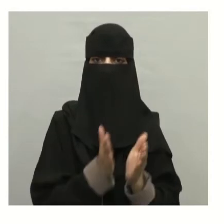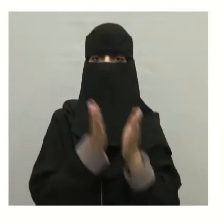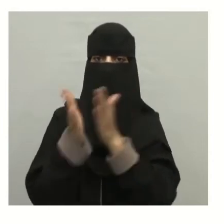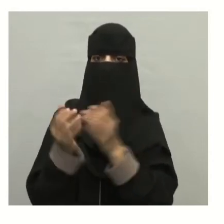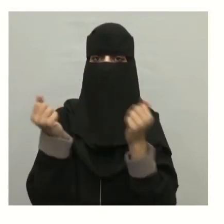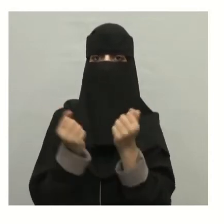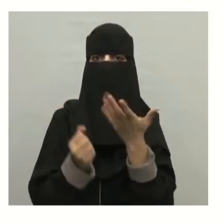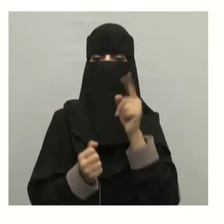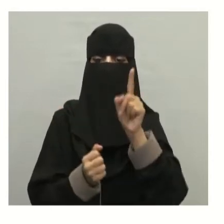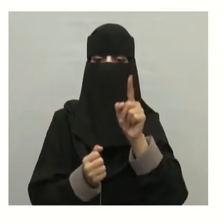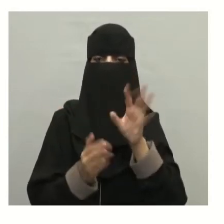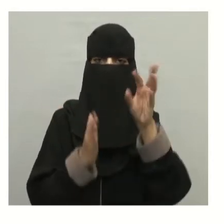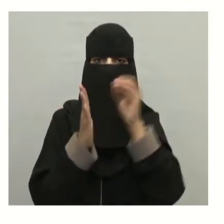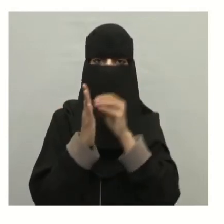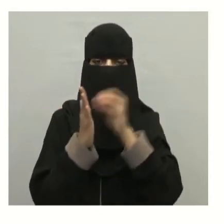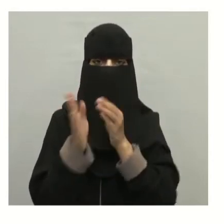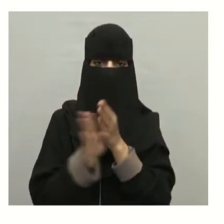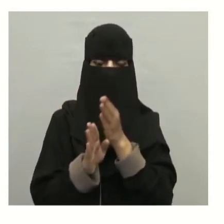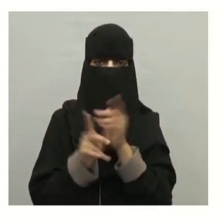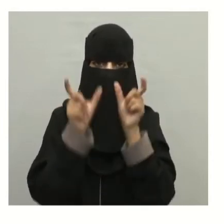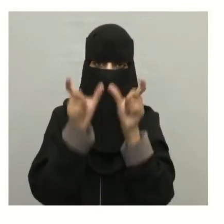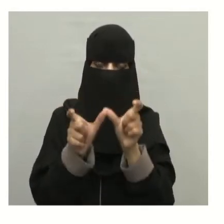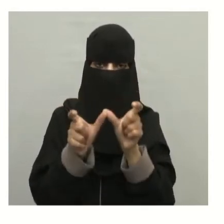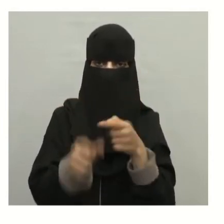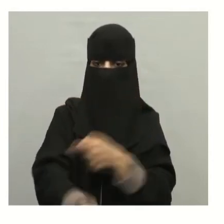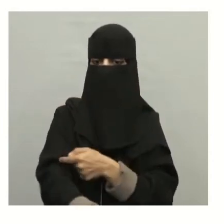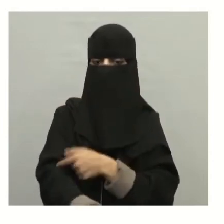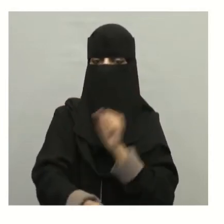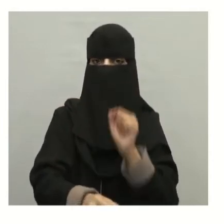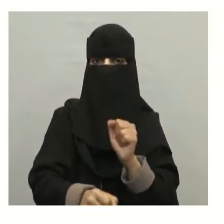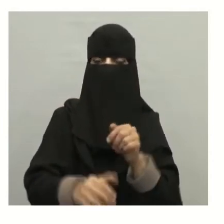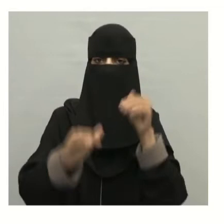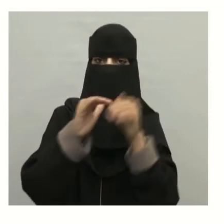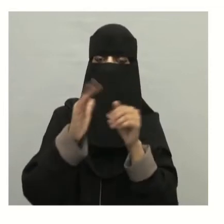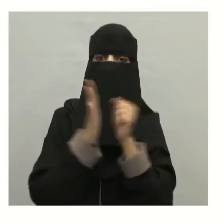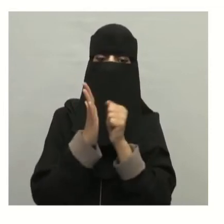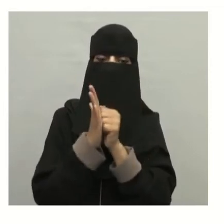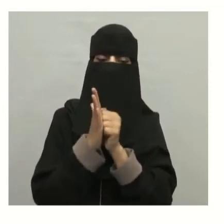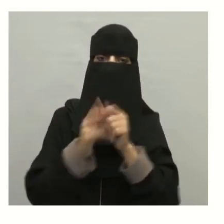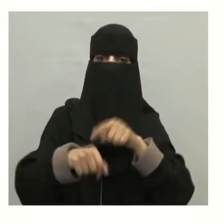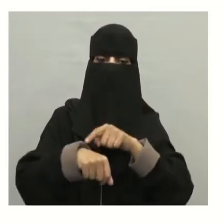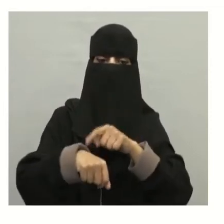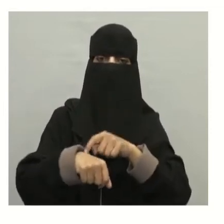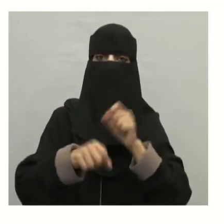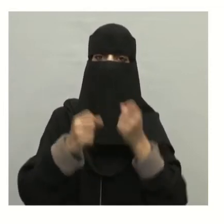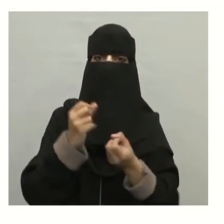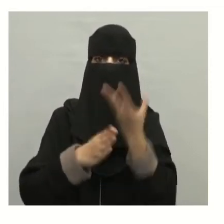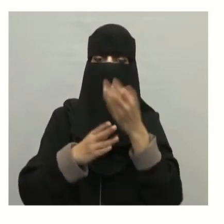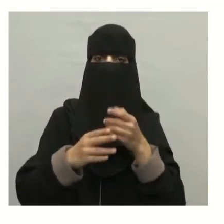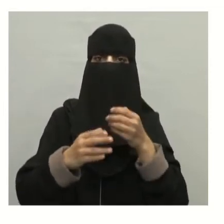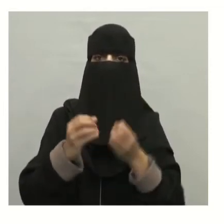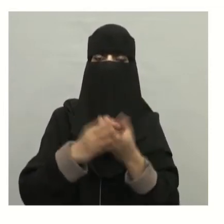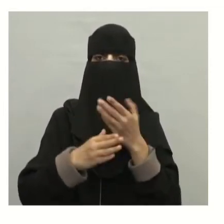نشاط باء، دون طرق الوقاية الصحية داخل المنزل في زمن الأوبئة.